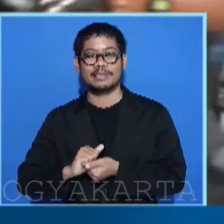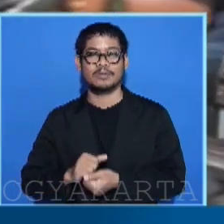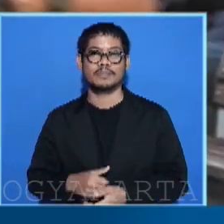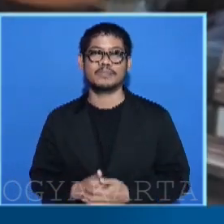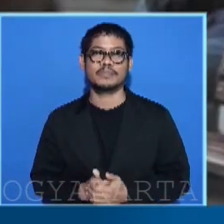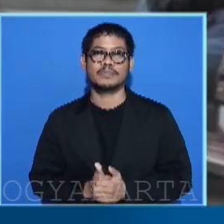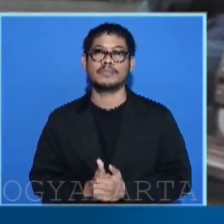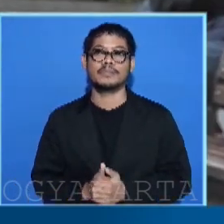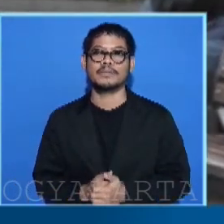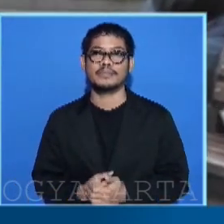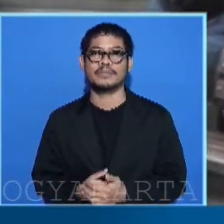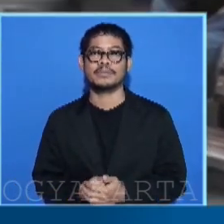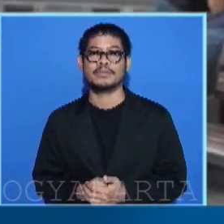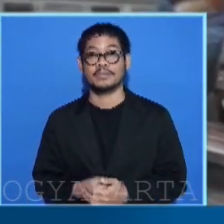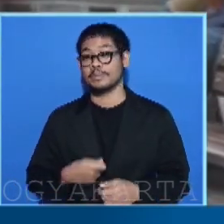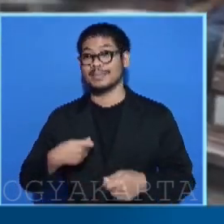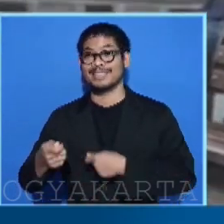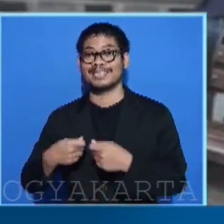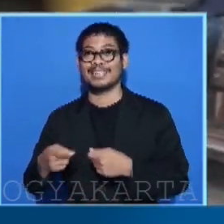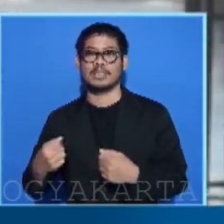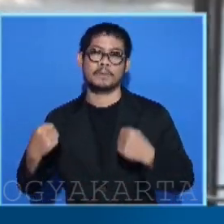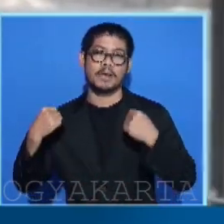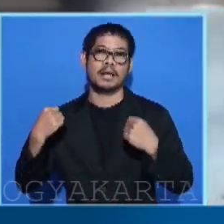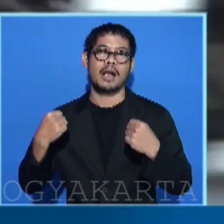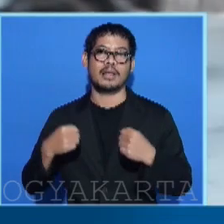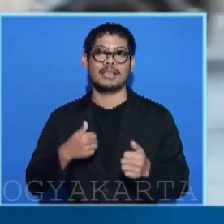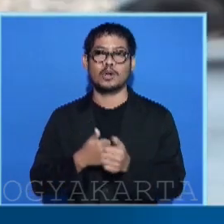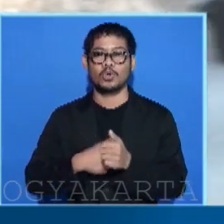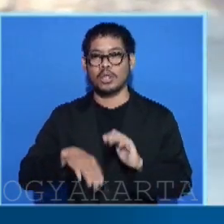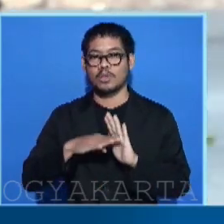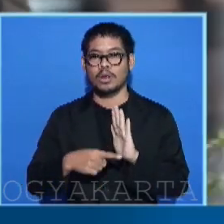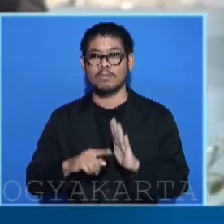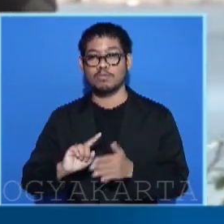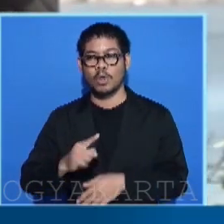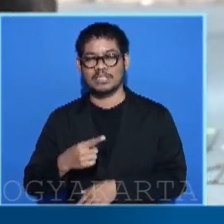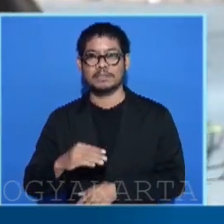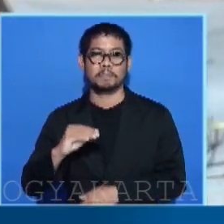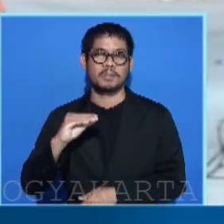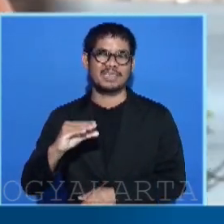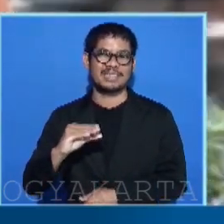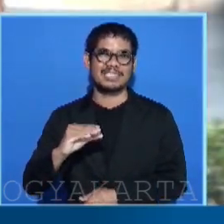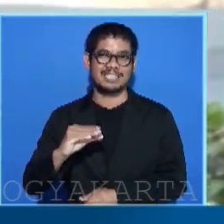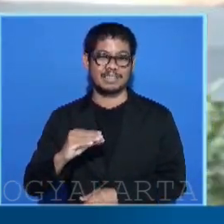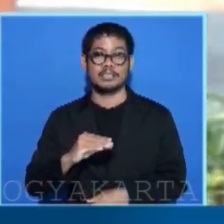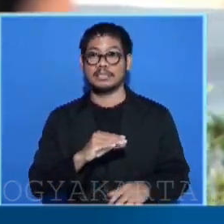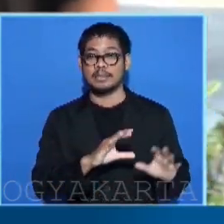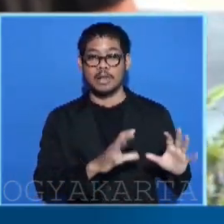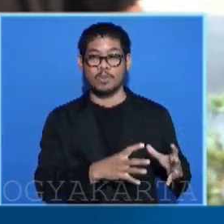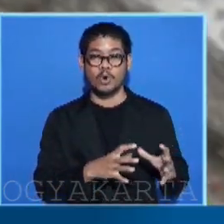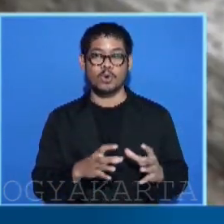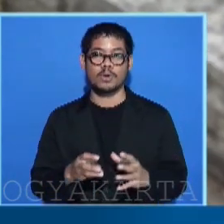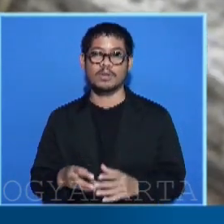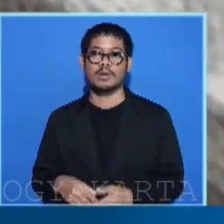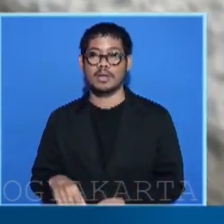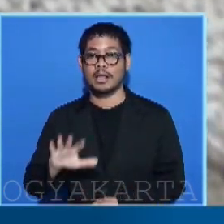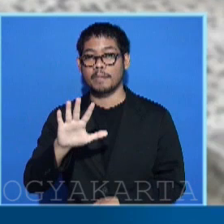pedagang tampak semangat mengikuti kegiatan yang dimulai pada pagi hari ini setiap kelompok dibagi dalam 5 lokasi